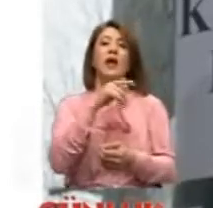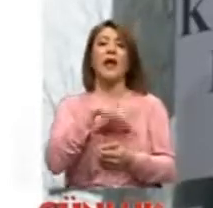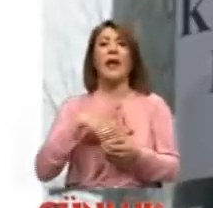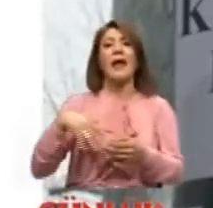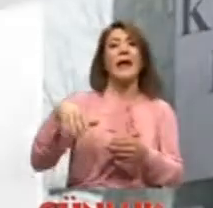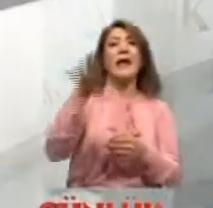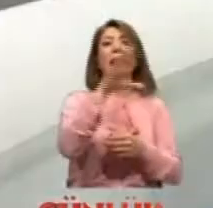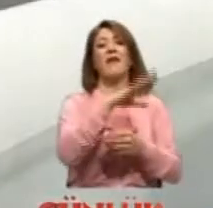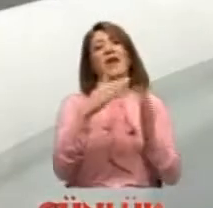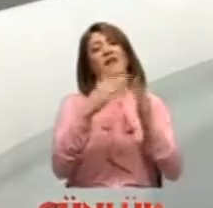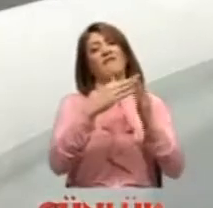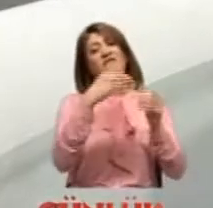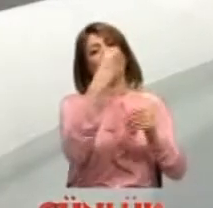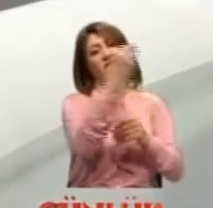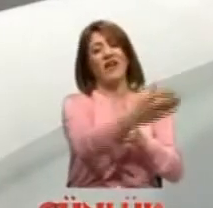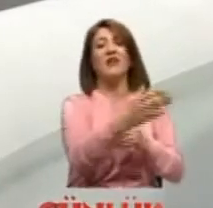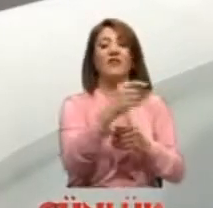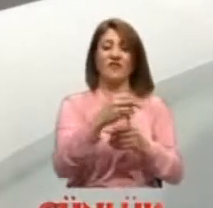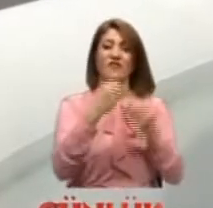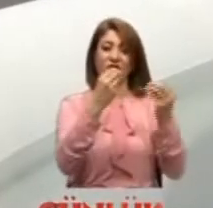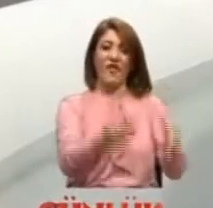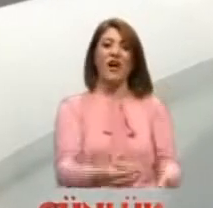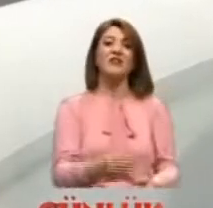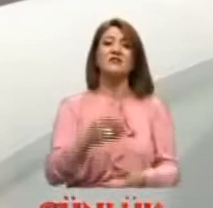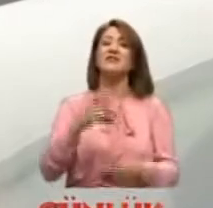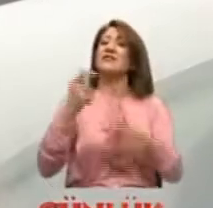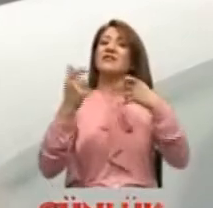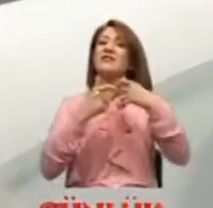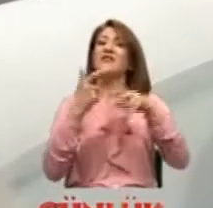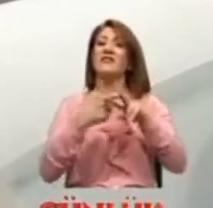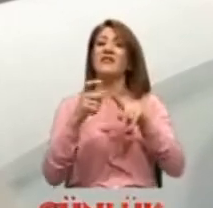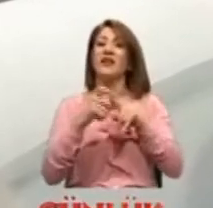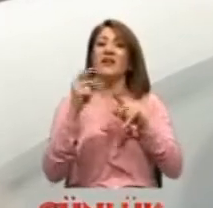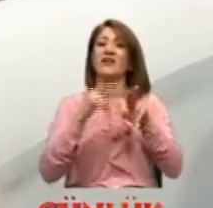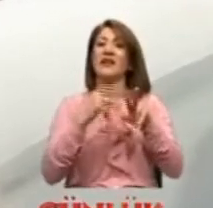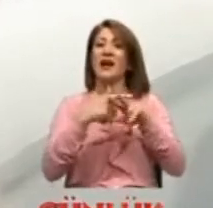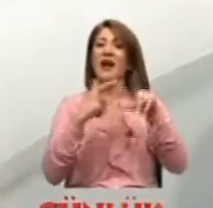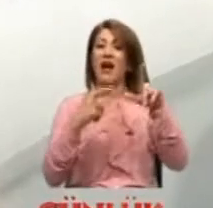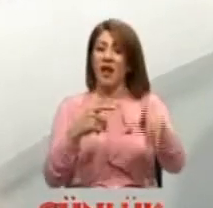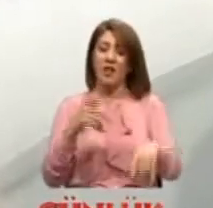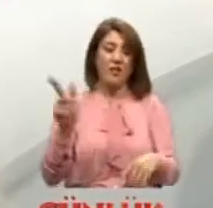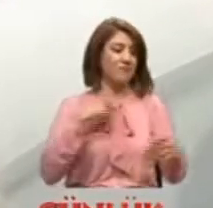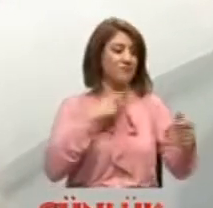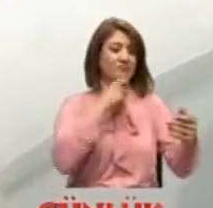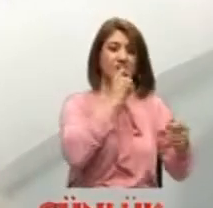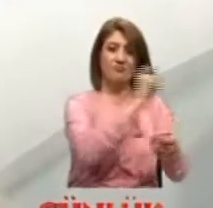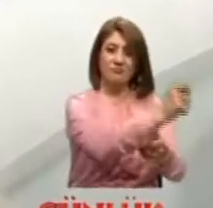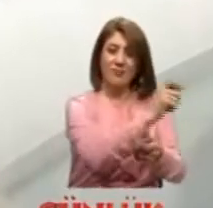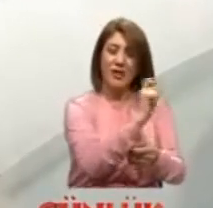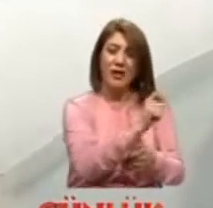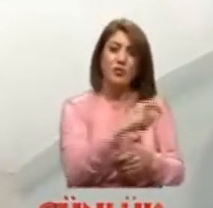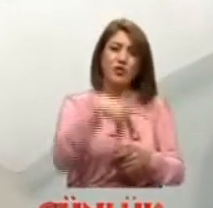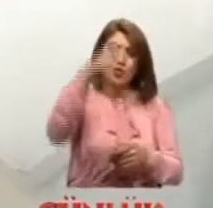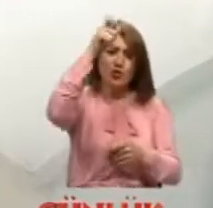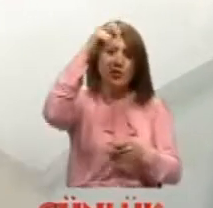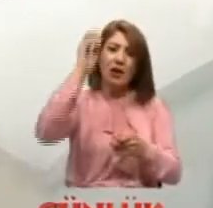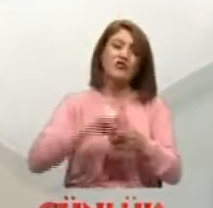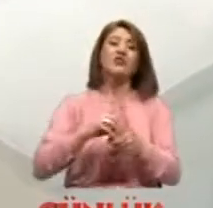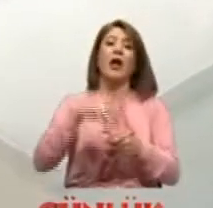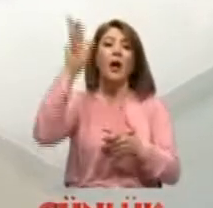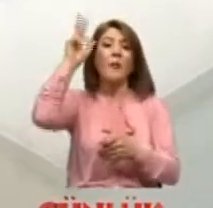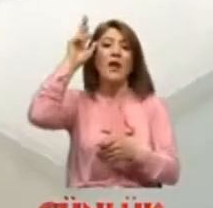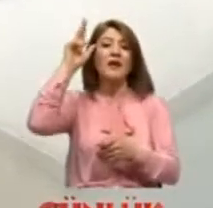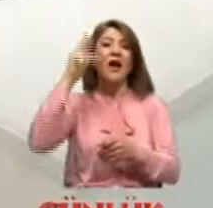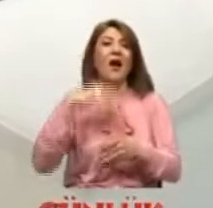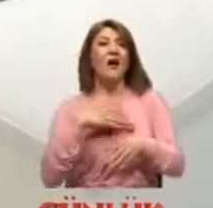Kızılderili verilir diye. Radikal yanlış hatırlamıyorsam bir röportaj yapmış bu abimizle. He. Diyor ki Türkiye'de işte çok Amerikan hayranı